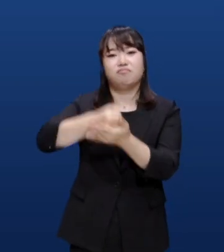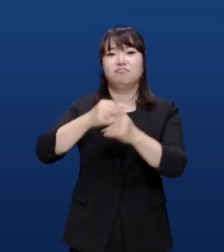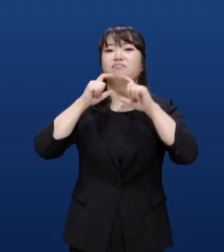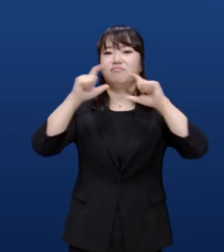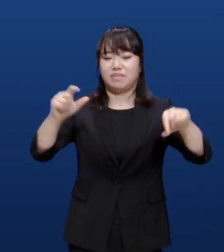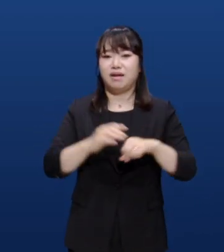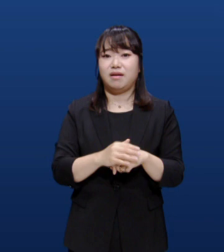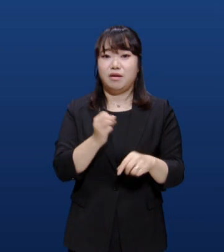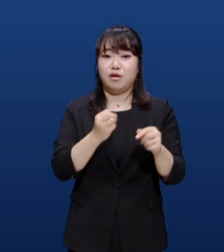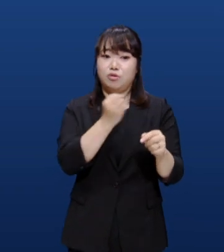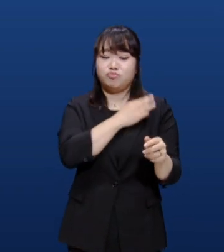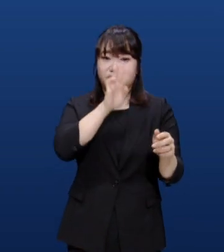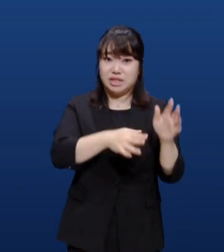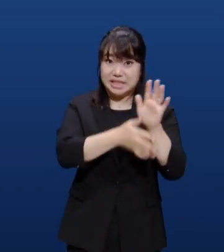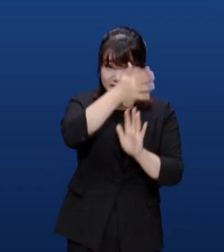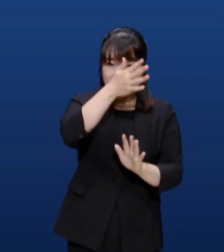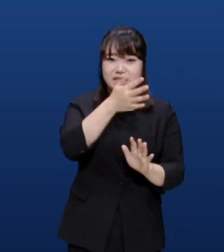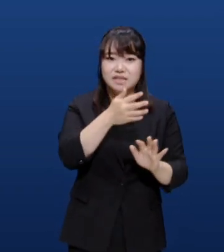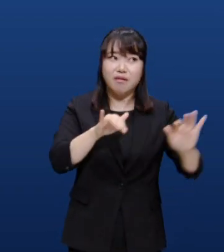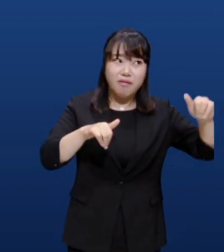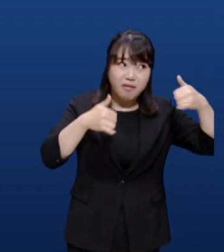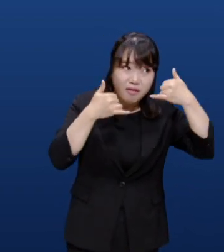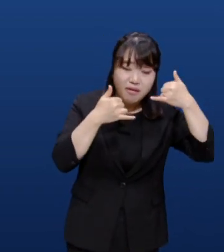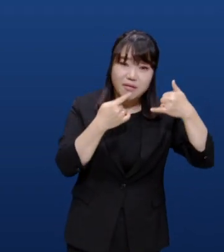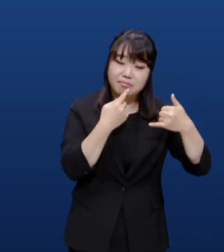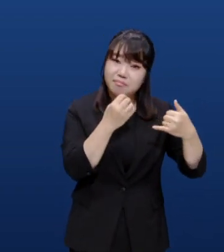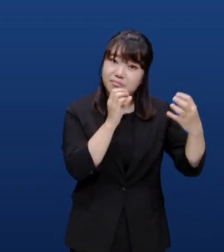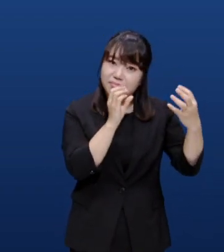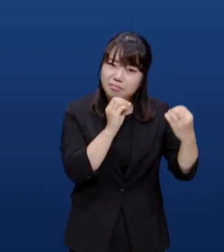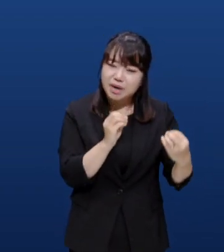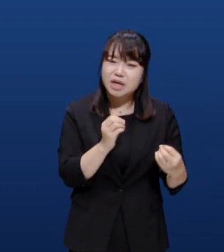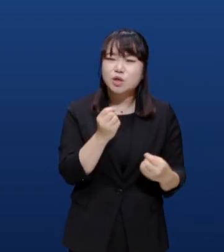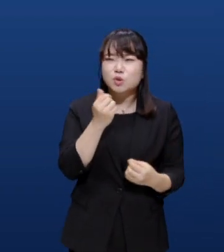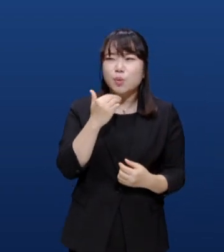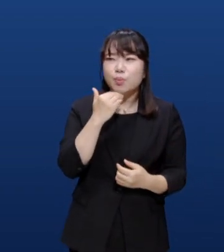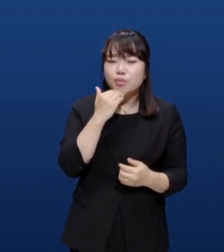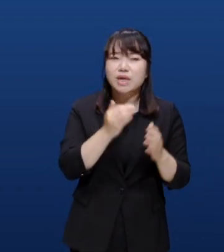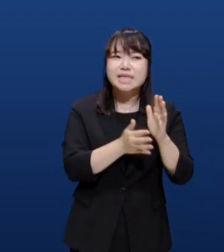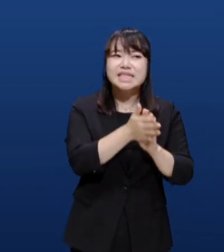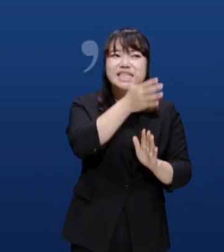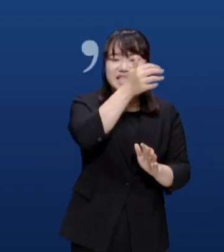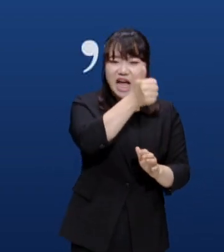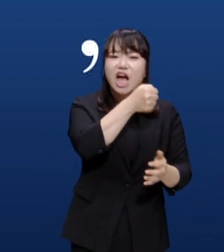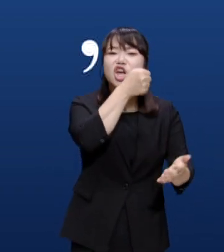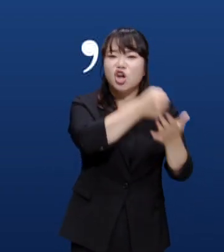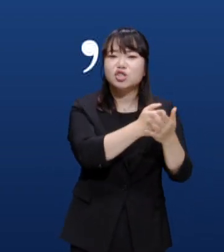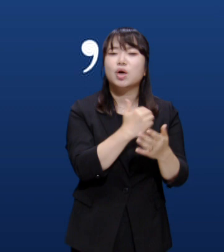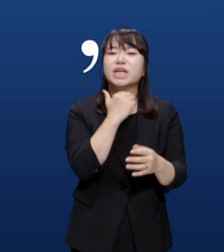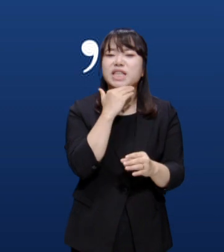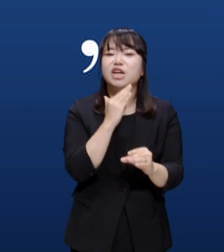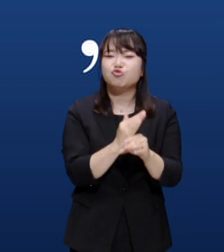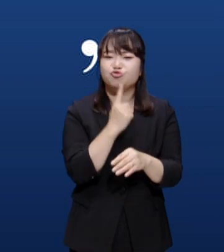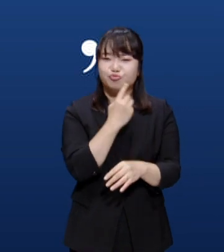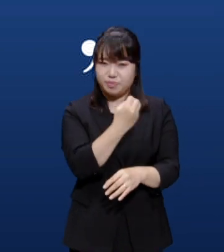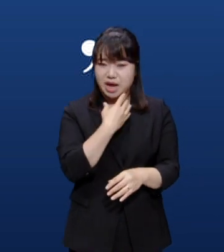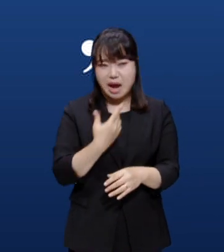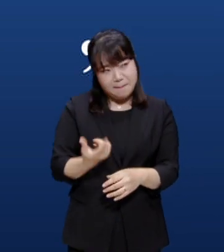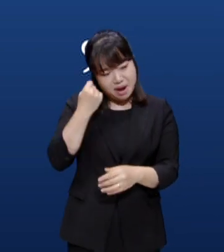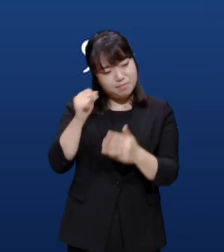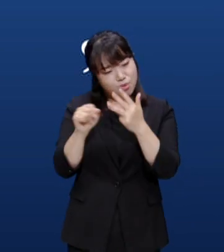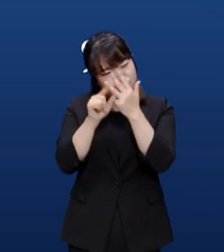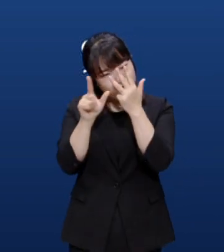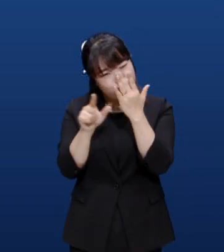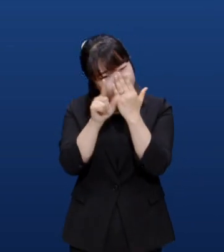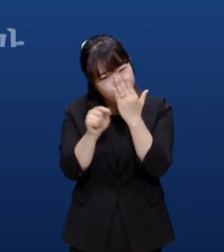부천시 관계자는 BTV 취재진과의 통화에서 조용익 부천시장의 결정만 남았다며 이르면 9월쯤